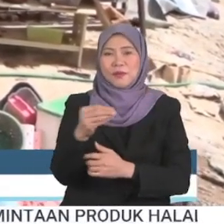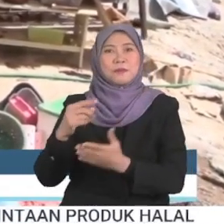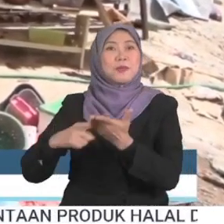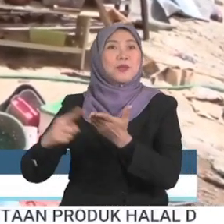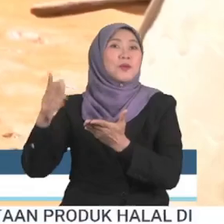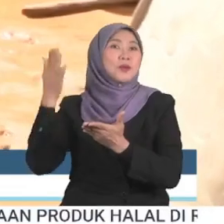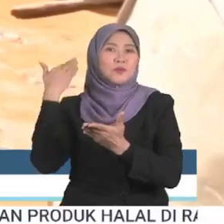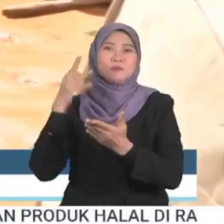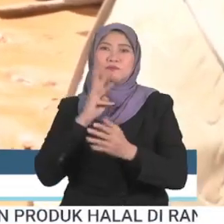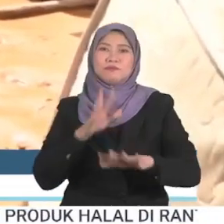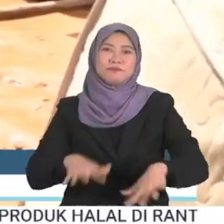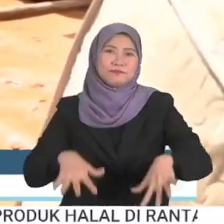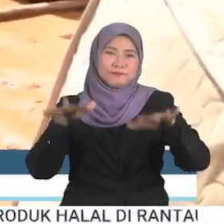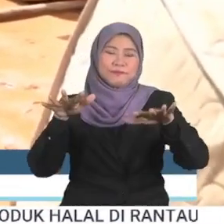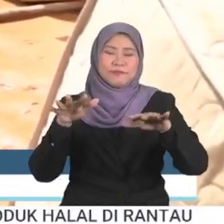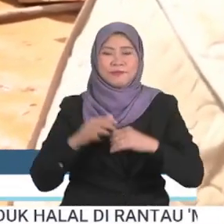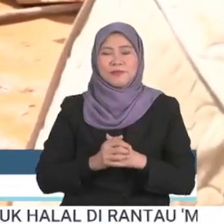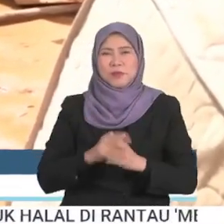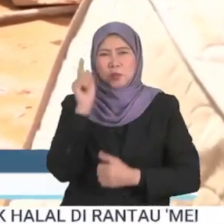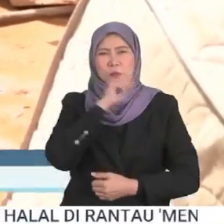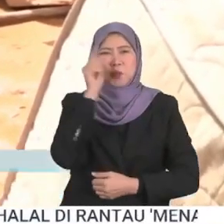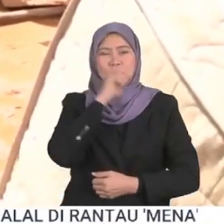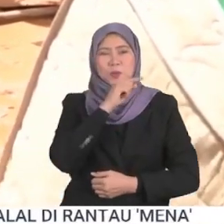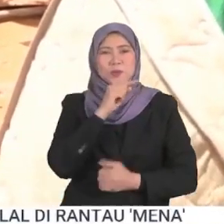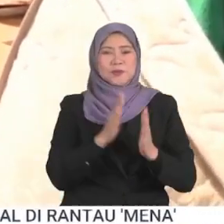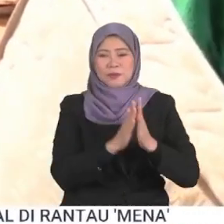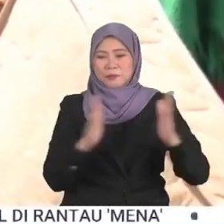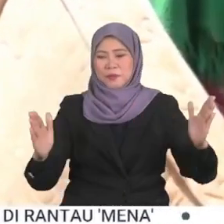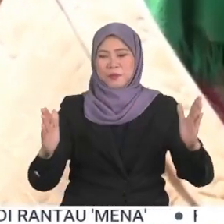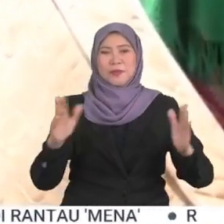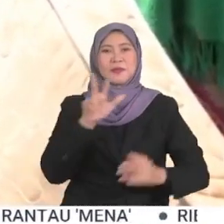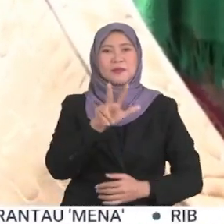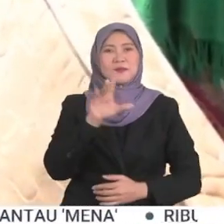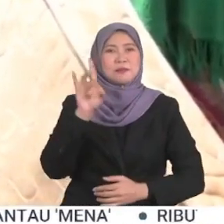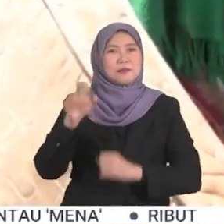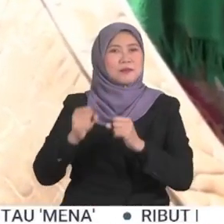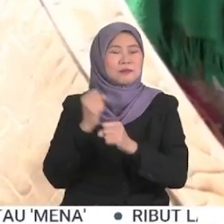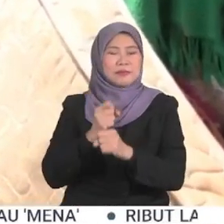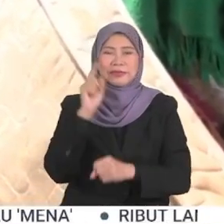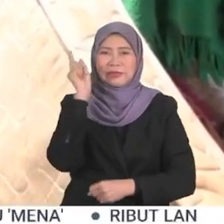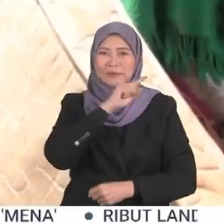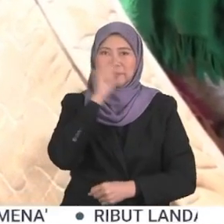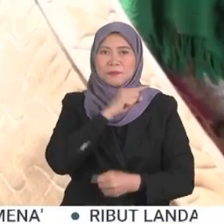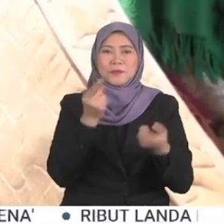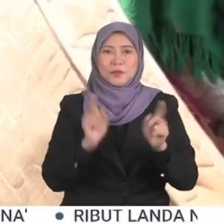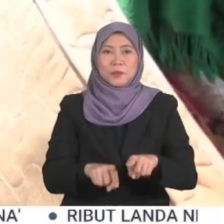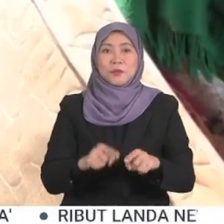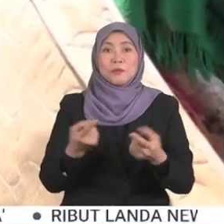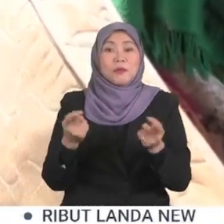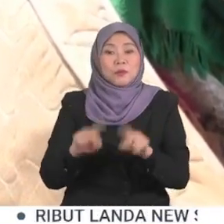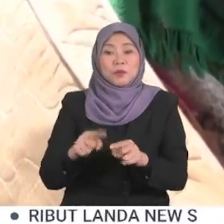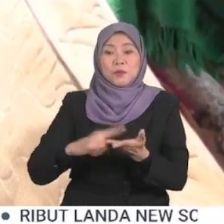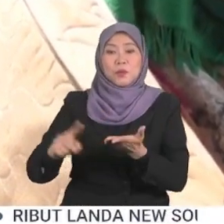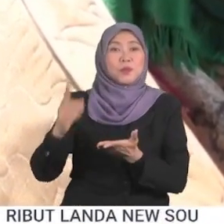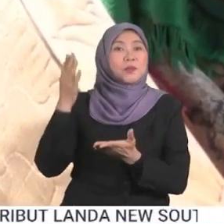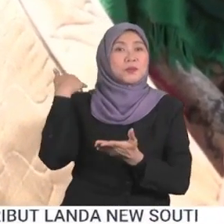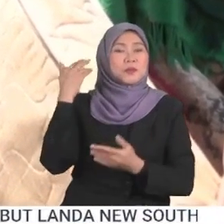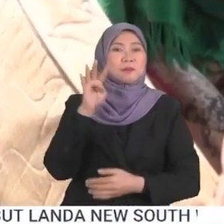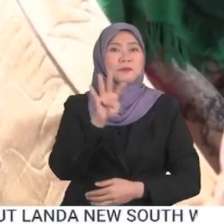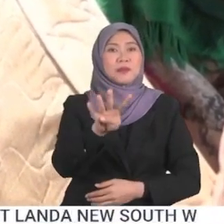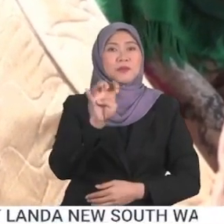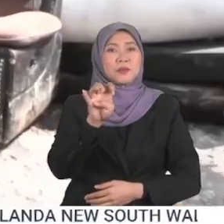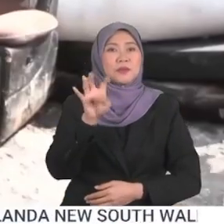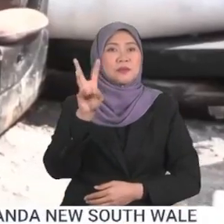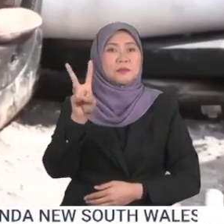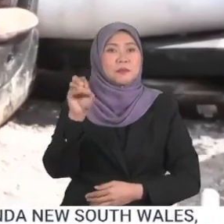minggu lalu. Ia disifatkan paling teruk dalam tempoh 38 tahun. Dalam kejadian minggu lalu, 460